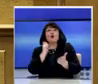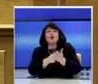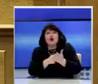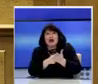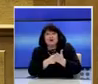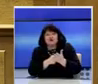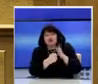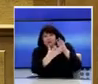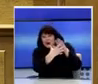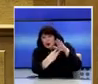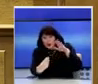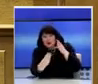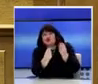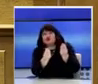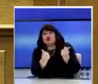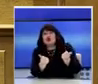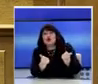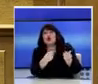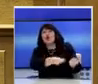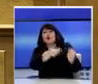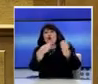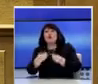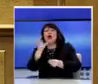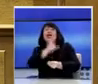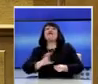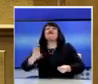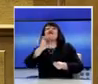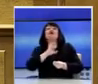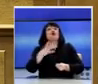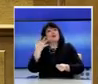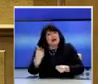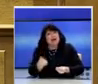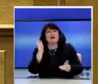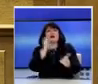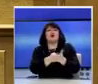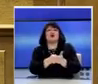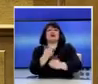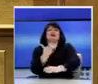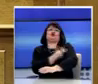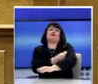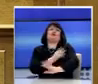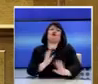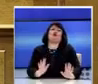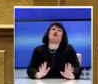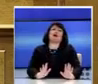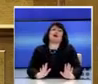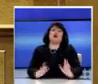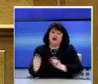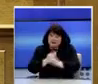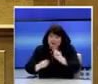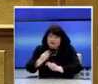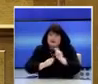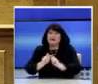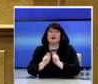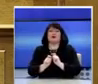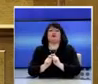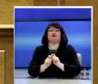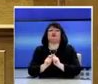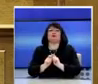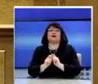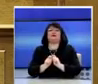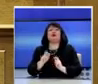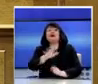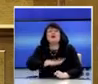Το εμβόλιο πρέπει να περιέλθει στην ιδιοκτησία των ευρωπαϊκών κοινωνιών. Γιατί είναι επί της ουσίας ένα συλλογικό δημόσιο